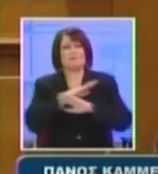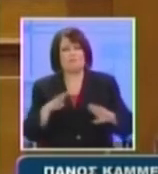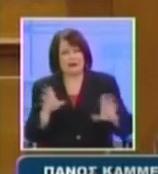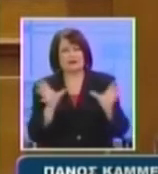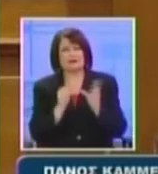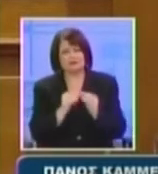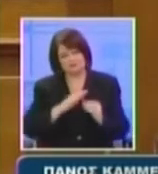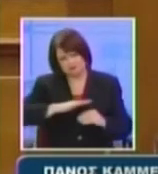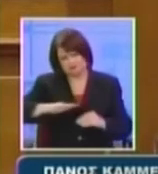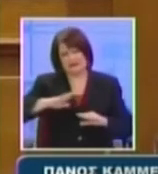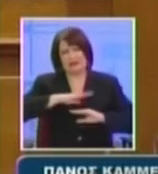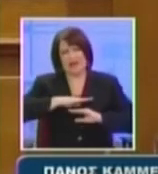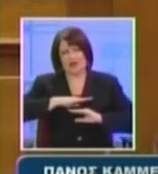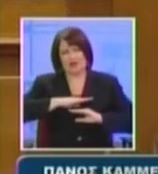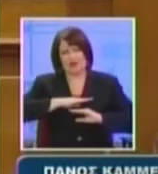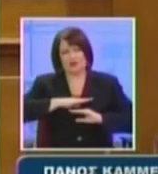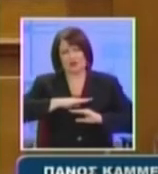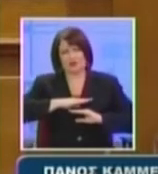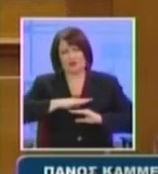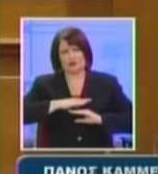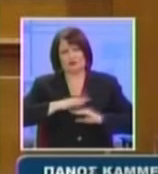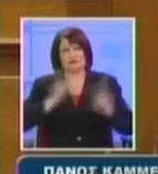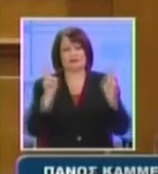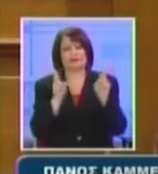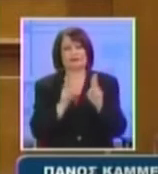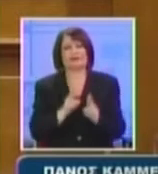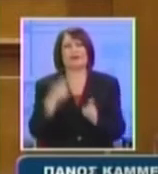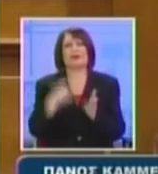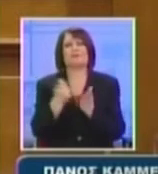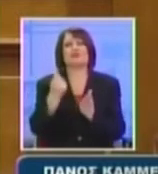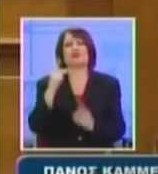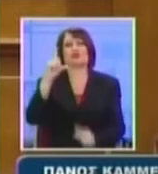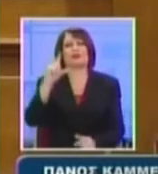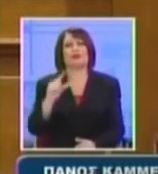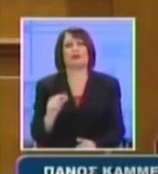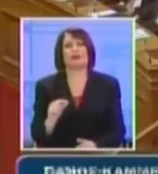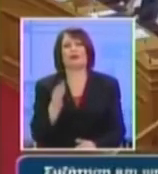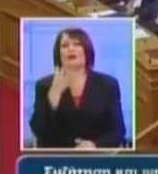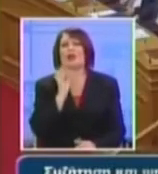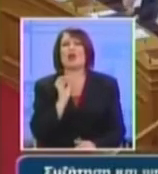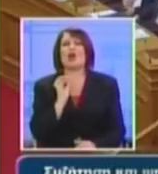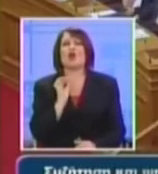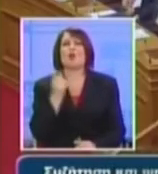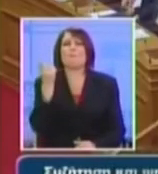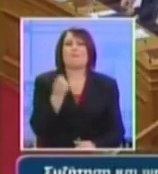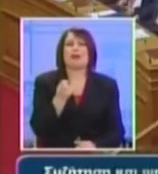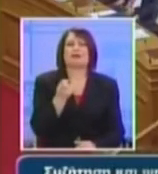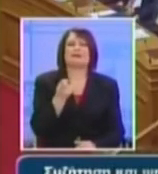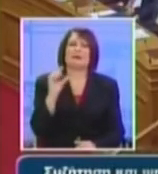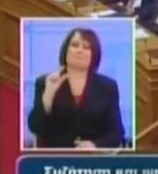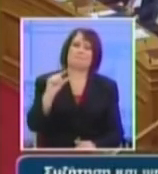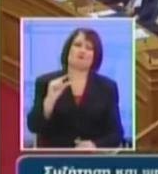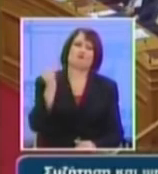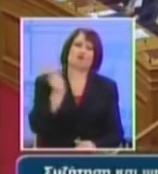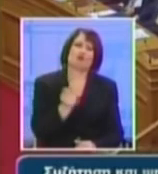ξηράς θα έχουν λιγότερα εισοδήματα από τον επόμενο μήνα λόγω της μείωσης του μερίσματος που